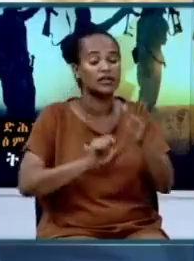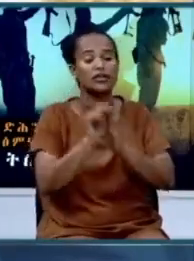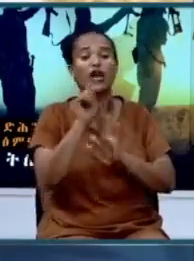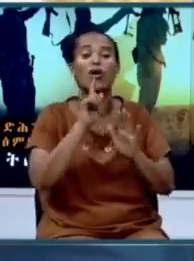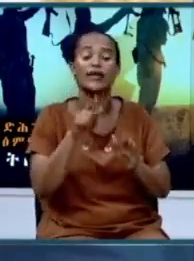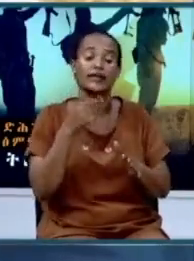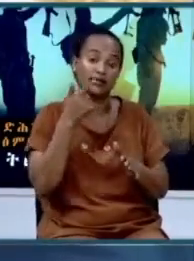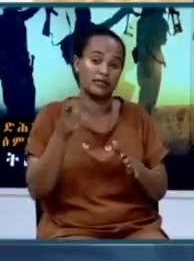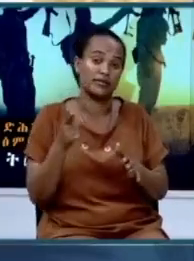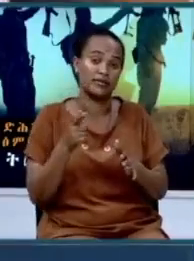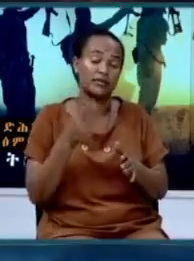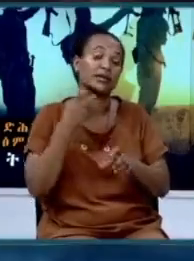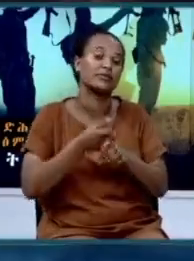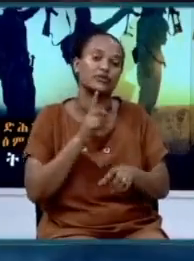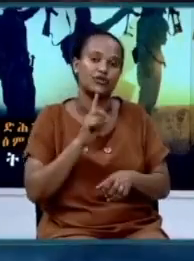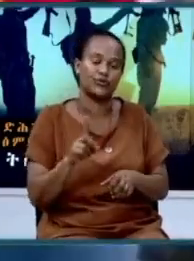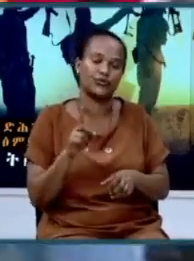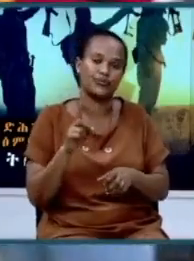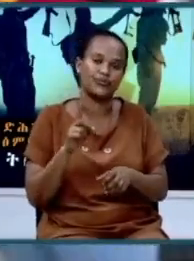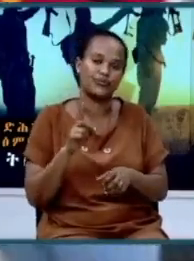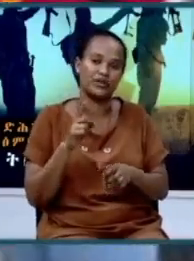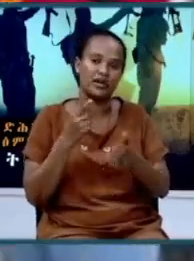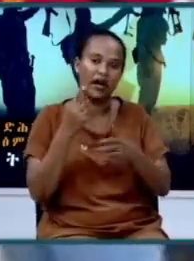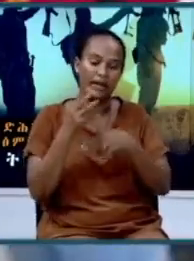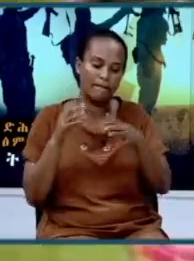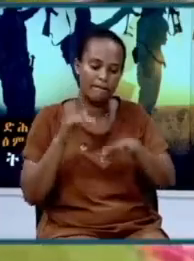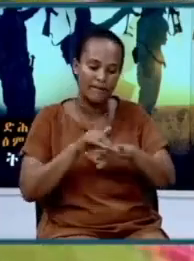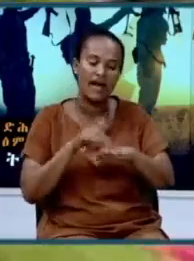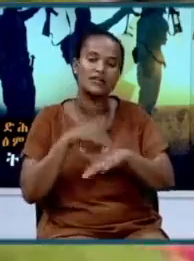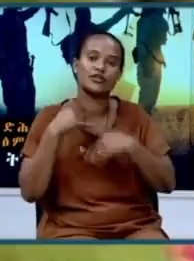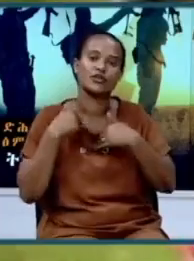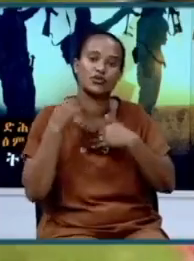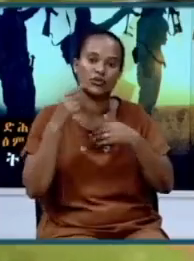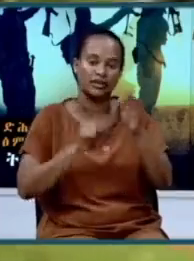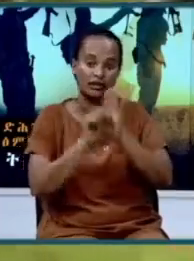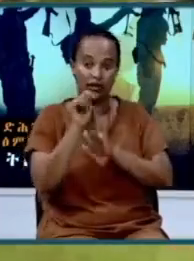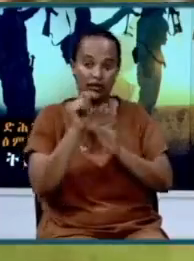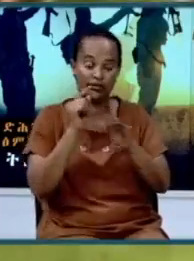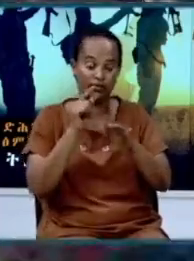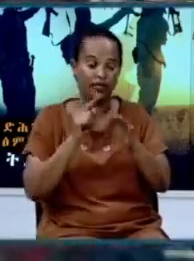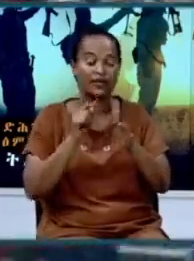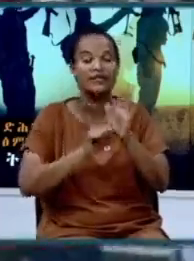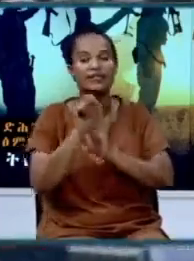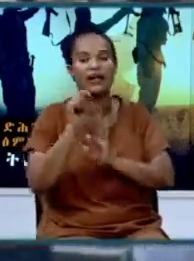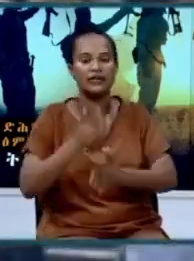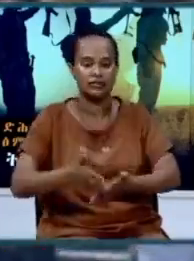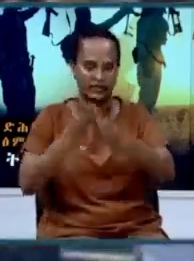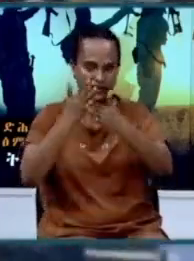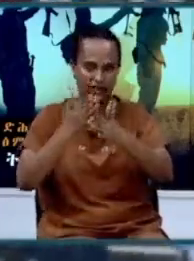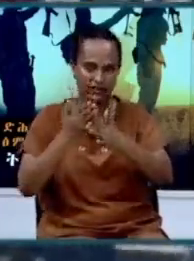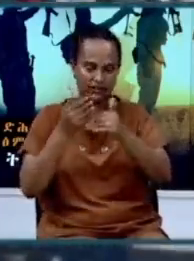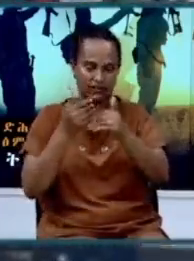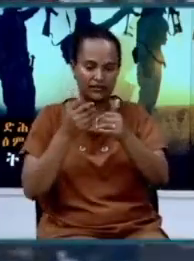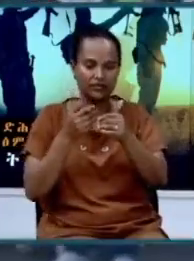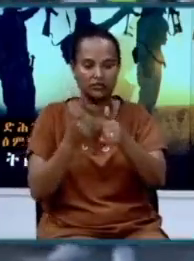ክትብል ይክብደካ እዩ ኣብ መላእ ዓለም ዝርከቡ ተጋሩ ድማ ትግራይ ንምህናፅ ኣሰሮም ክኽተሉ ተላብዮም